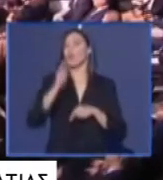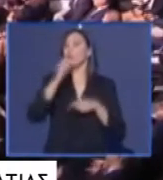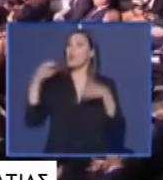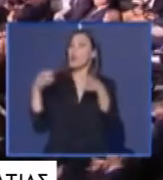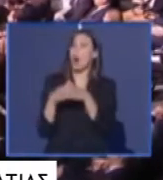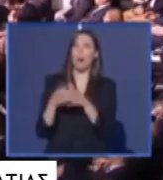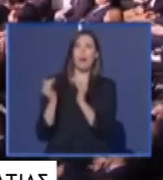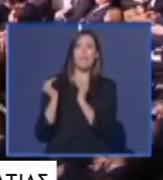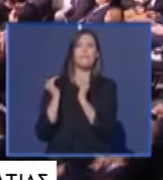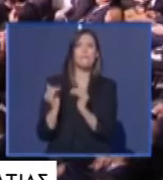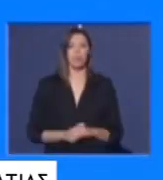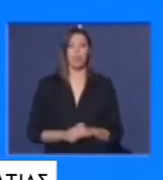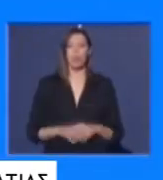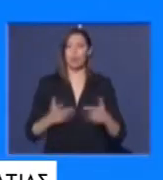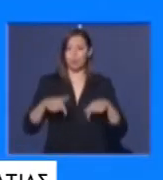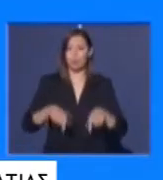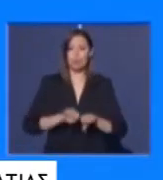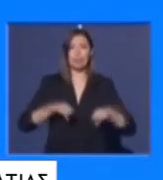Το συνέδριό μας ήταν σύγχρονο,